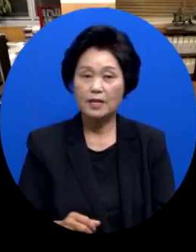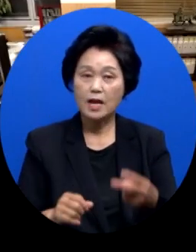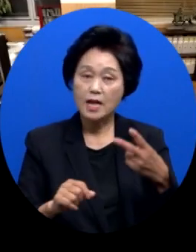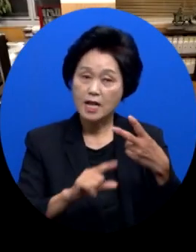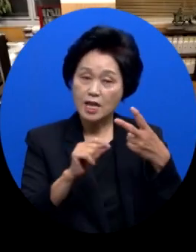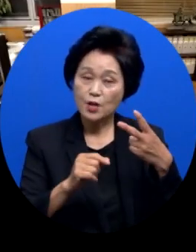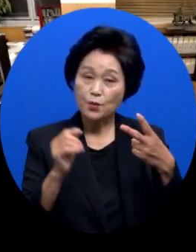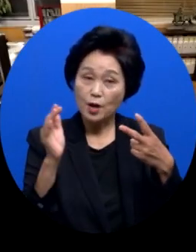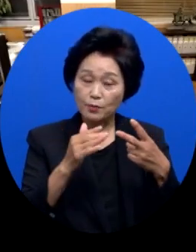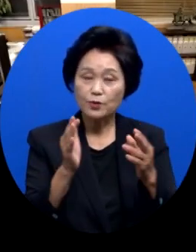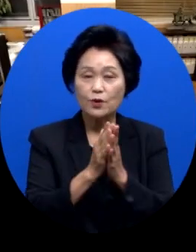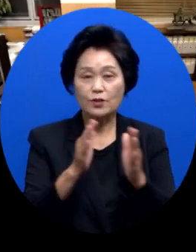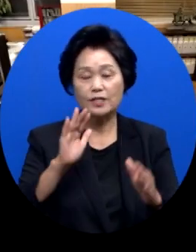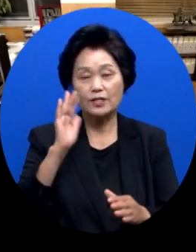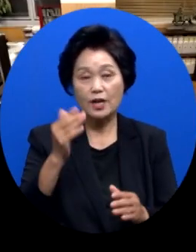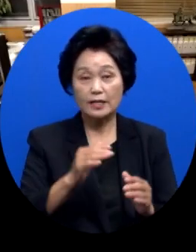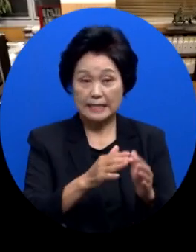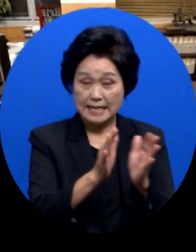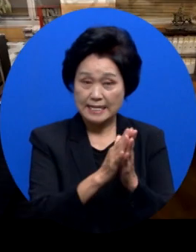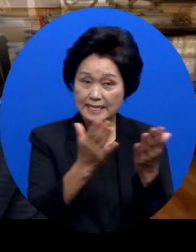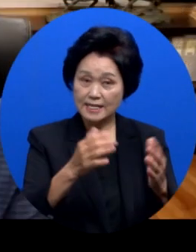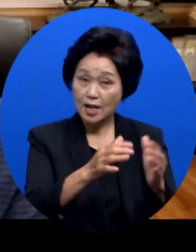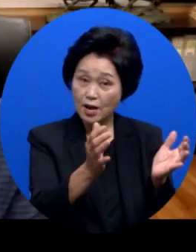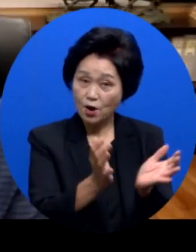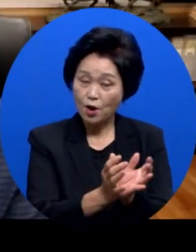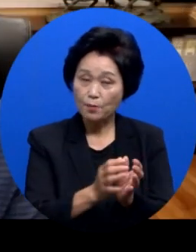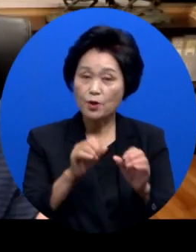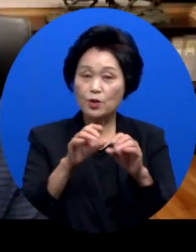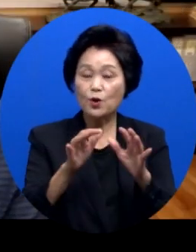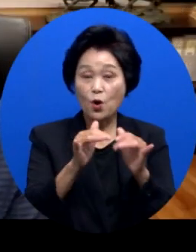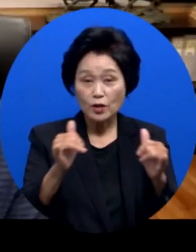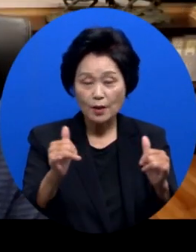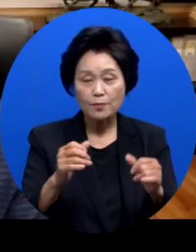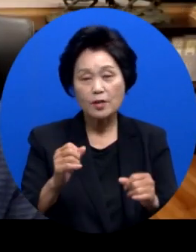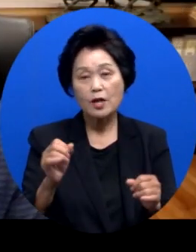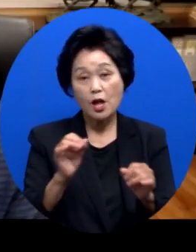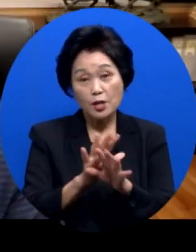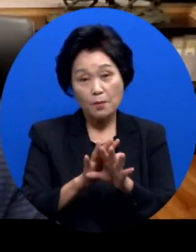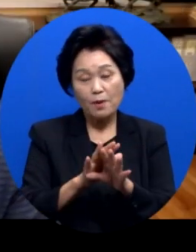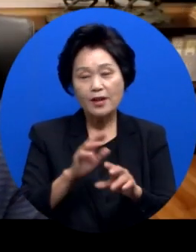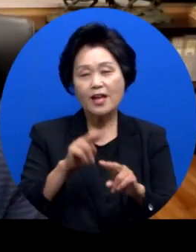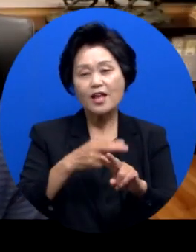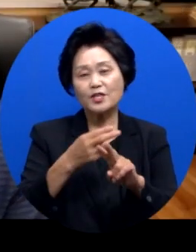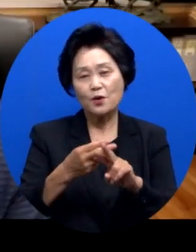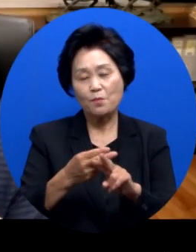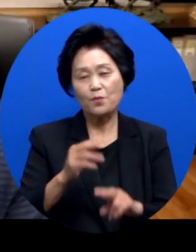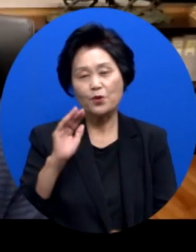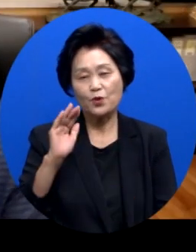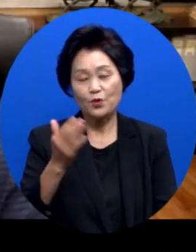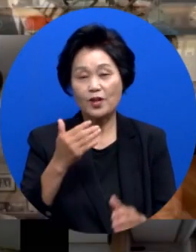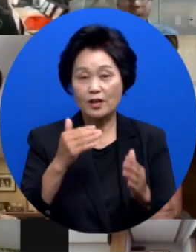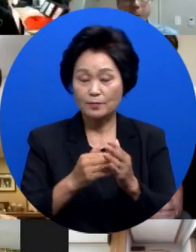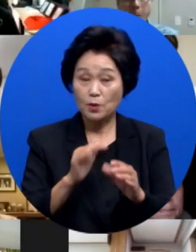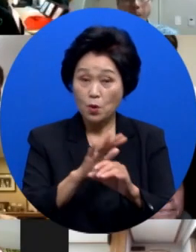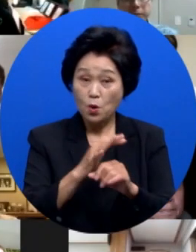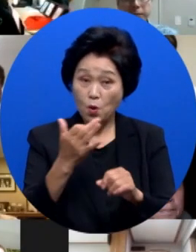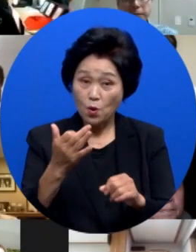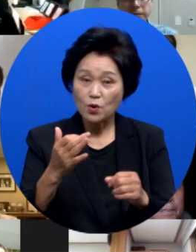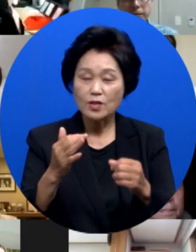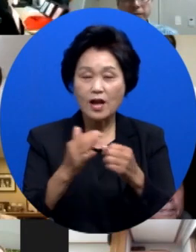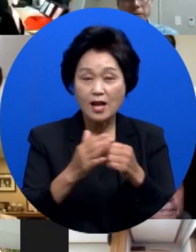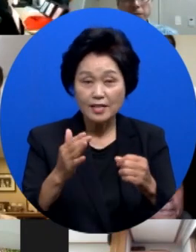시작된 두 클럽은 선교사들에게 생각 이상의 선물이 됐습니다 고로 나 가운데 정체된 영성을